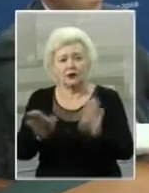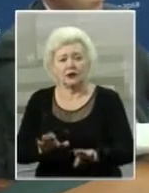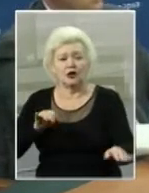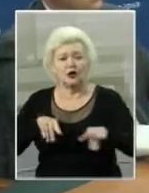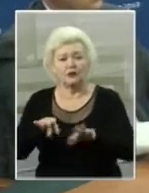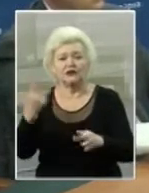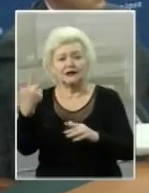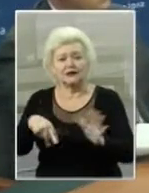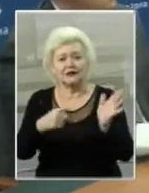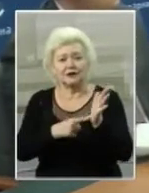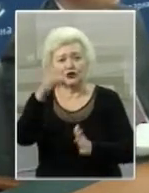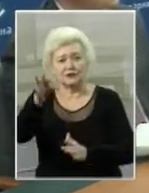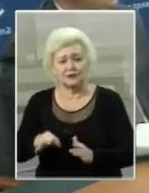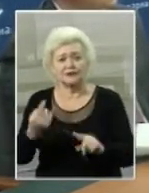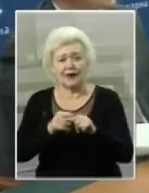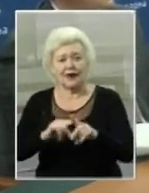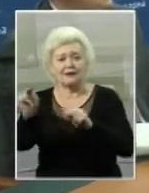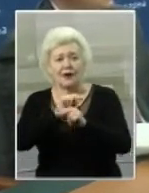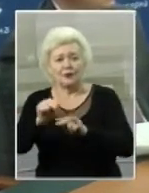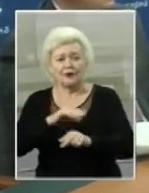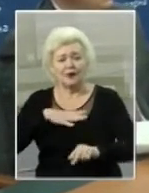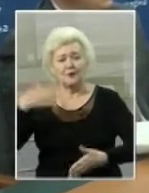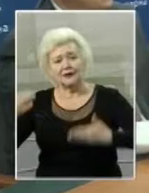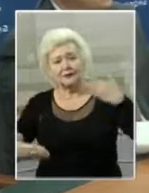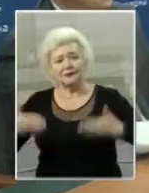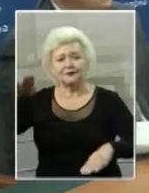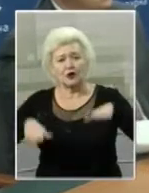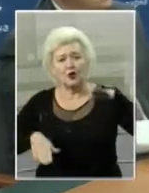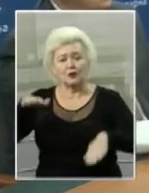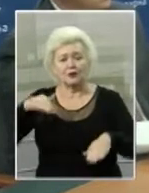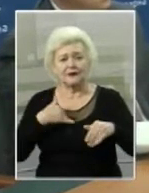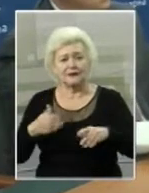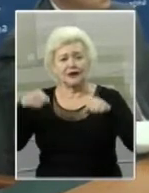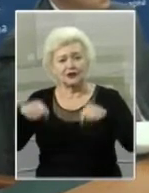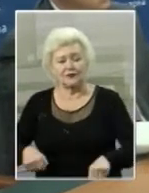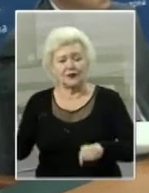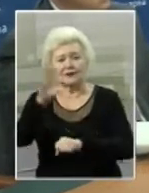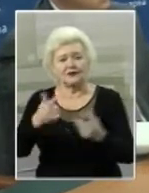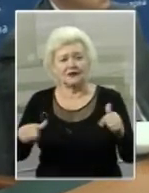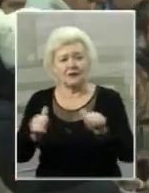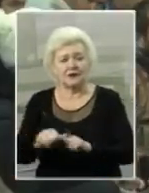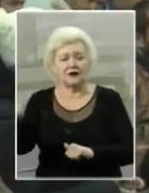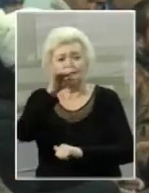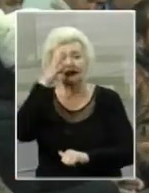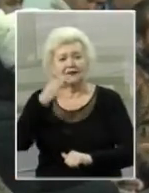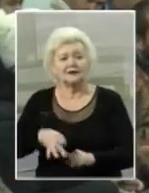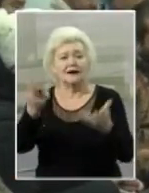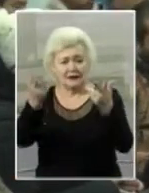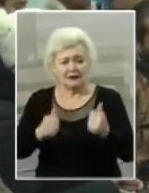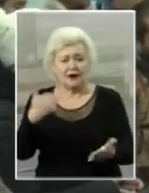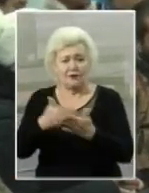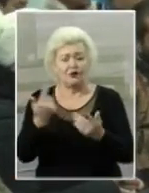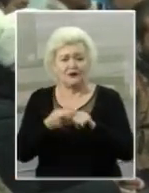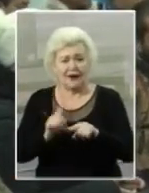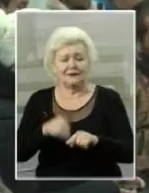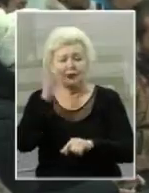цим 36%. Тобто ці правки, це був компроміс з нашою властю, з цими всіми відомствами, які всі сказали, що да, от якщо буде